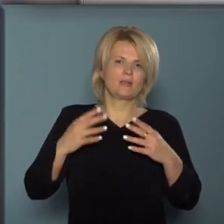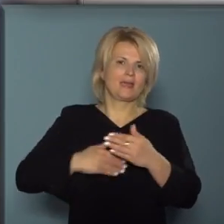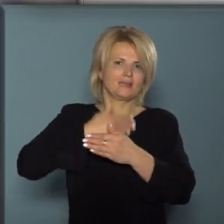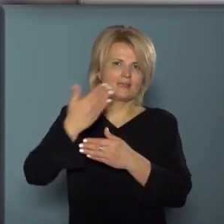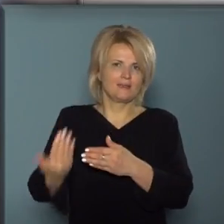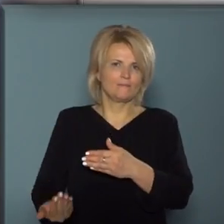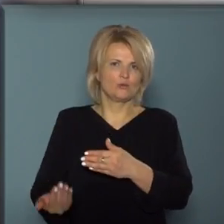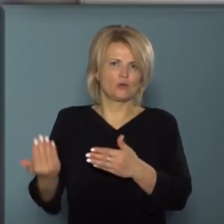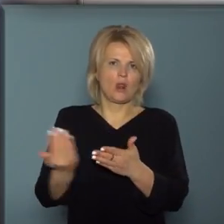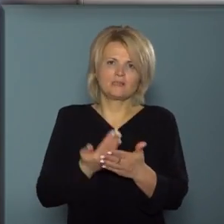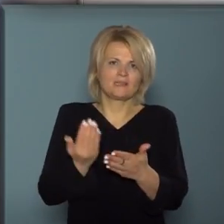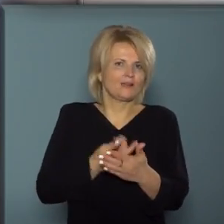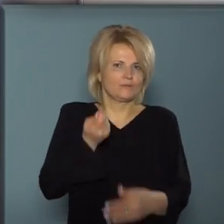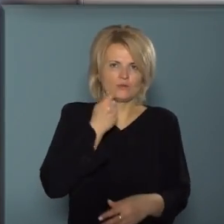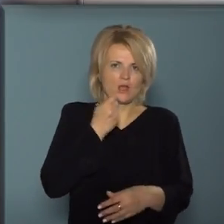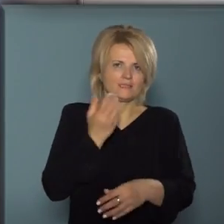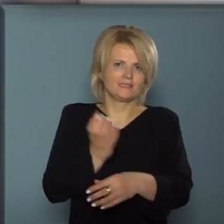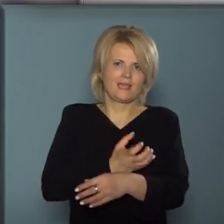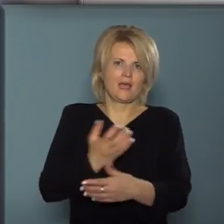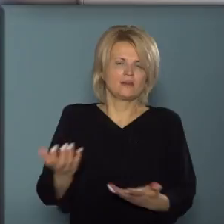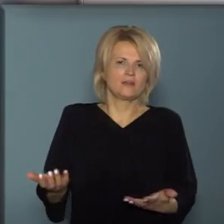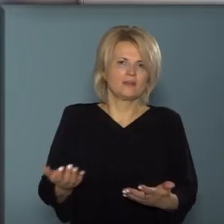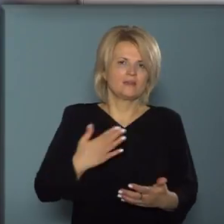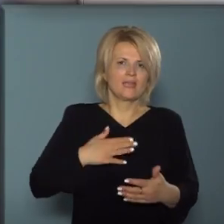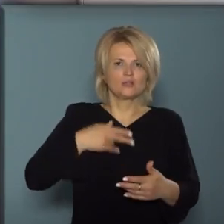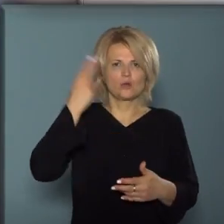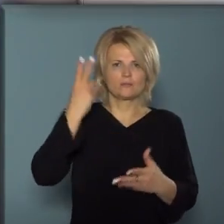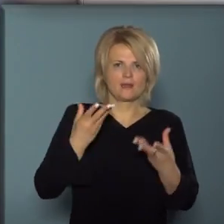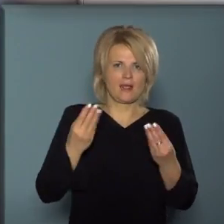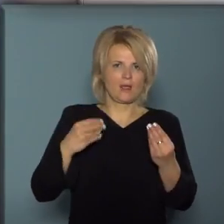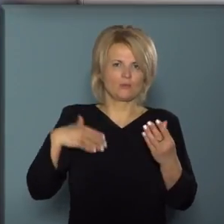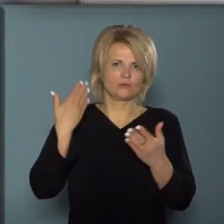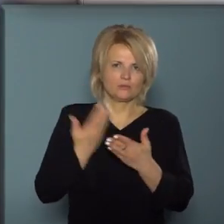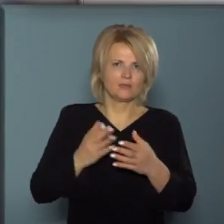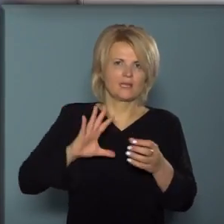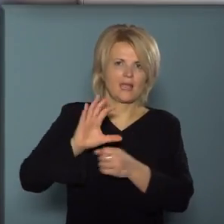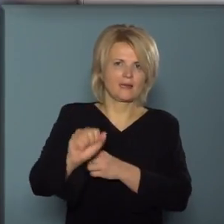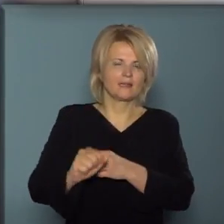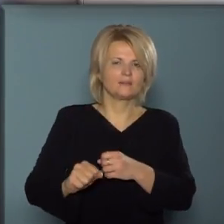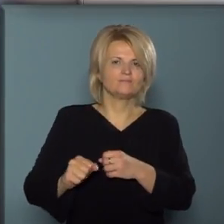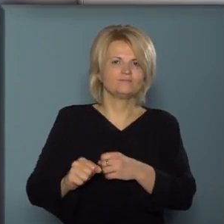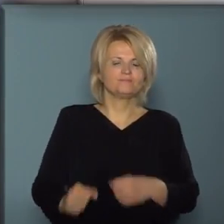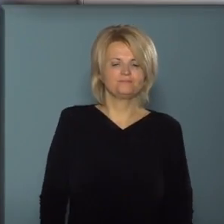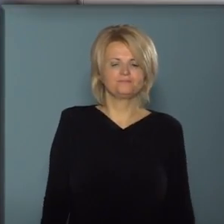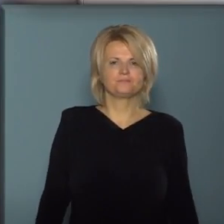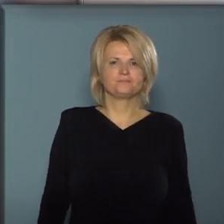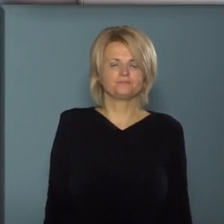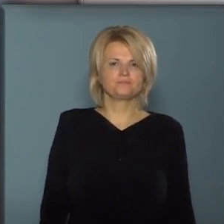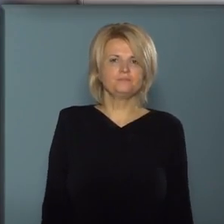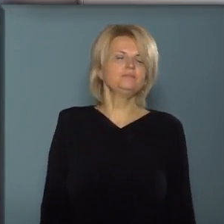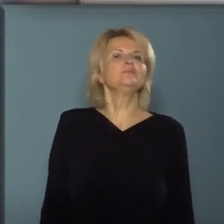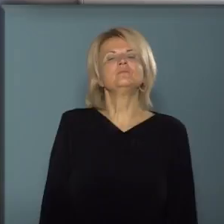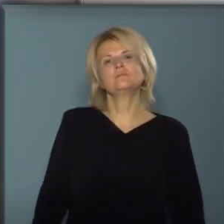kívülről használnom valamit, hogy én normál állapotban legyek. És ekkor én azt gondolom, hogy nagyon